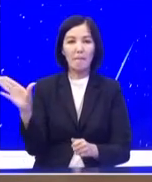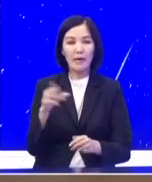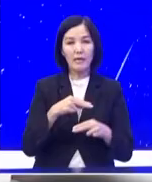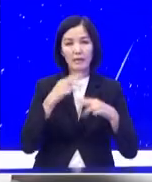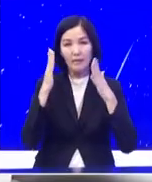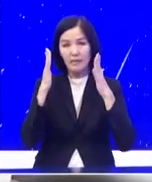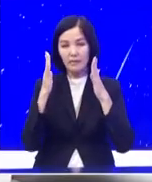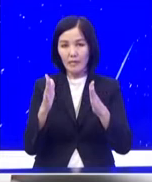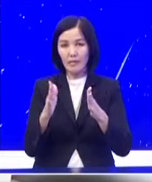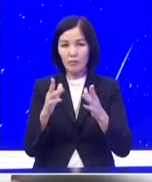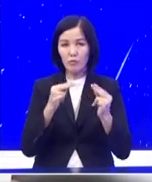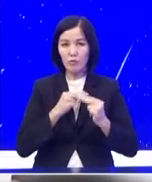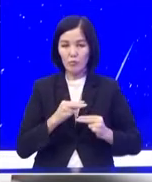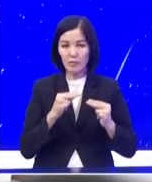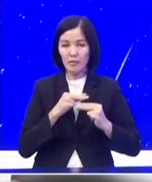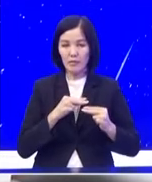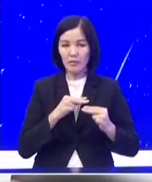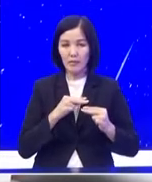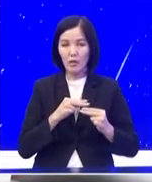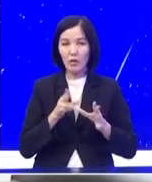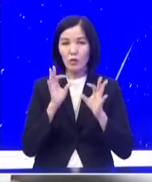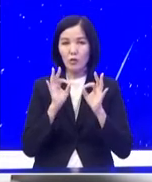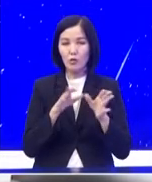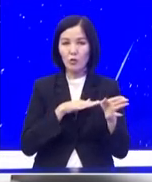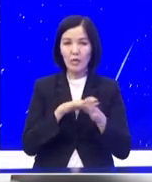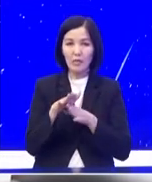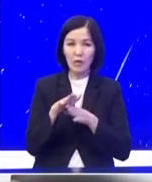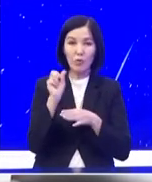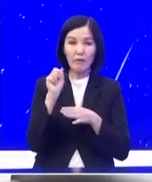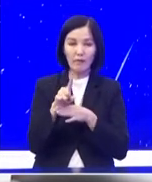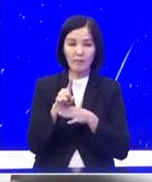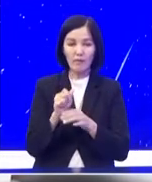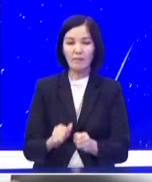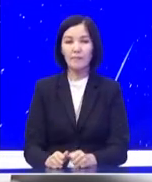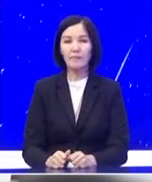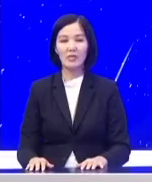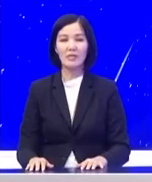ескеріп, жұмыстарыңызды тиянақты істеуге тапсырма беремін.